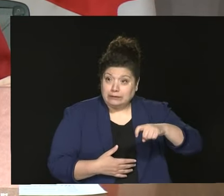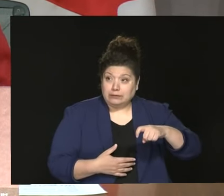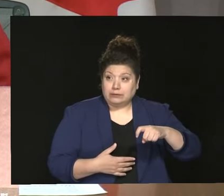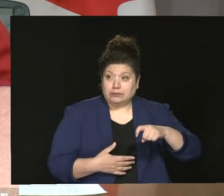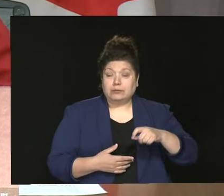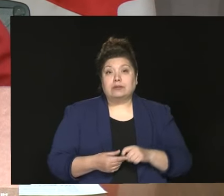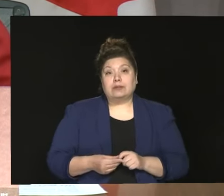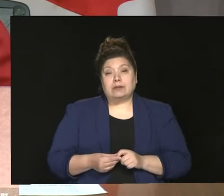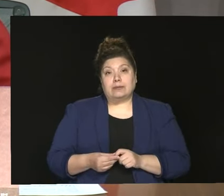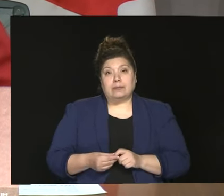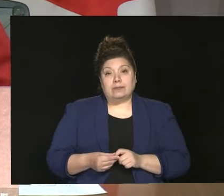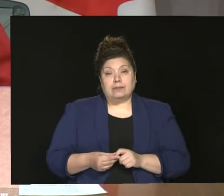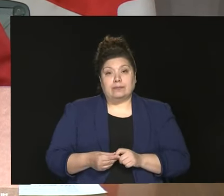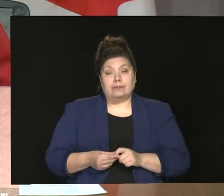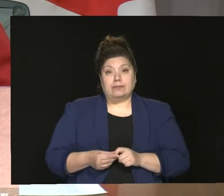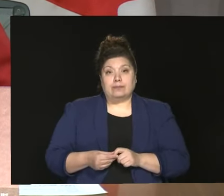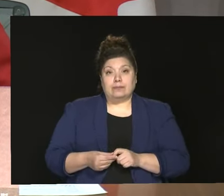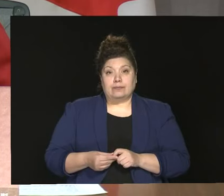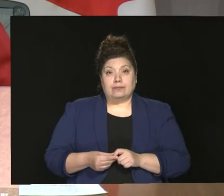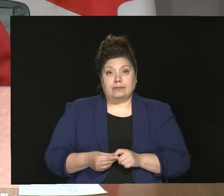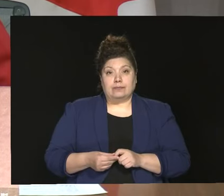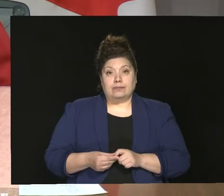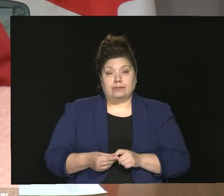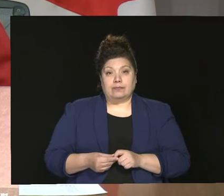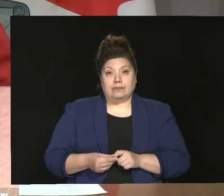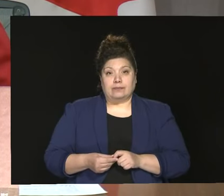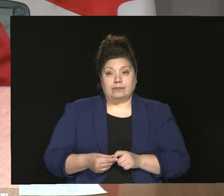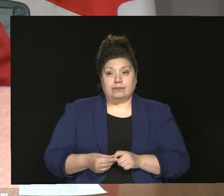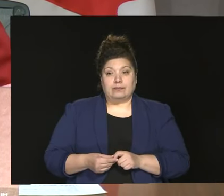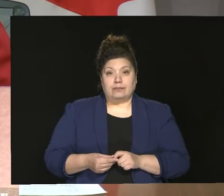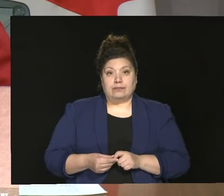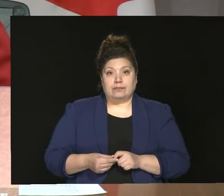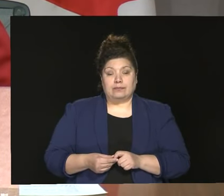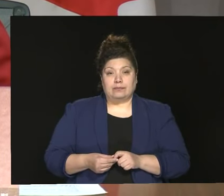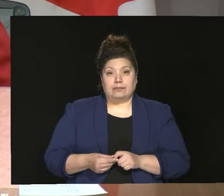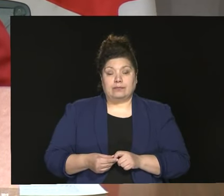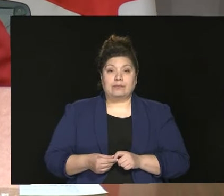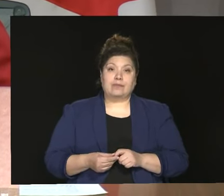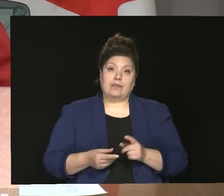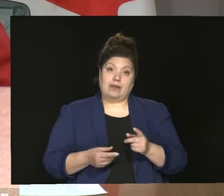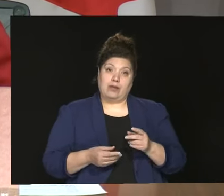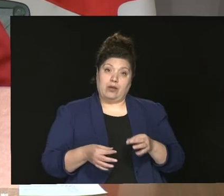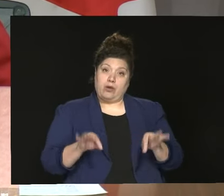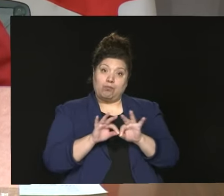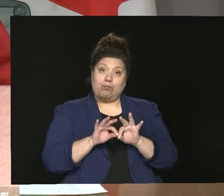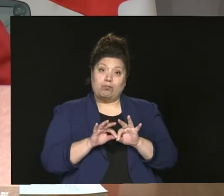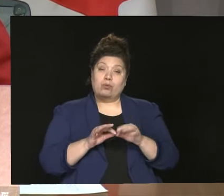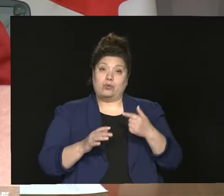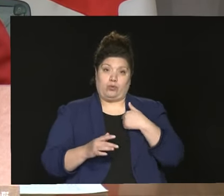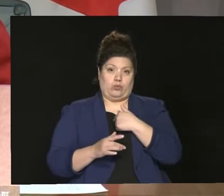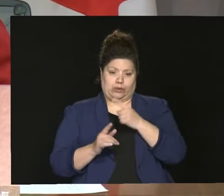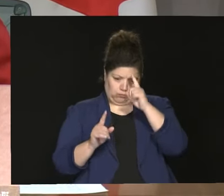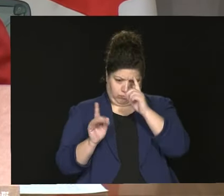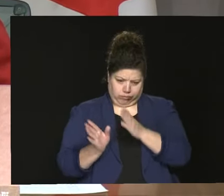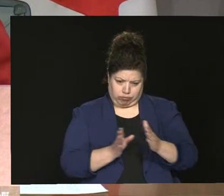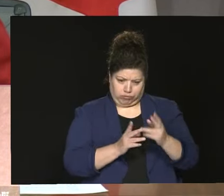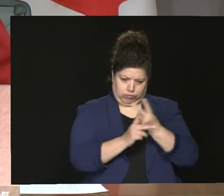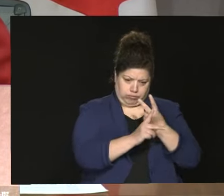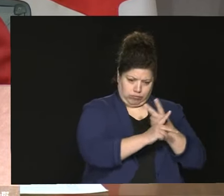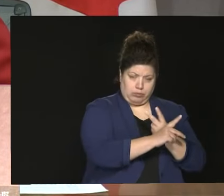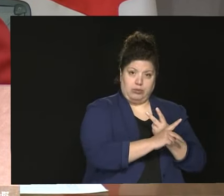bonne organisation. On doit comprendre que on a besoin de personnel avec